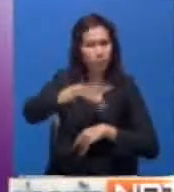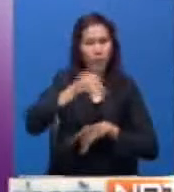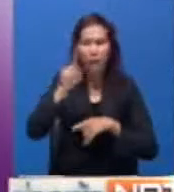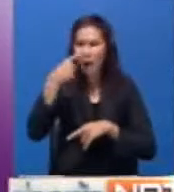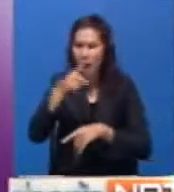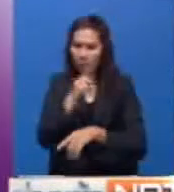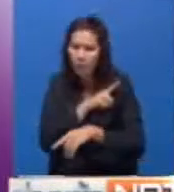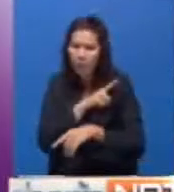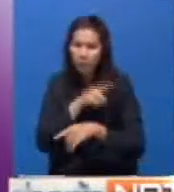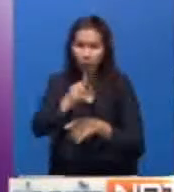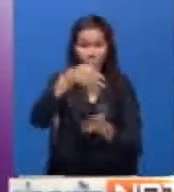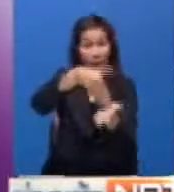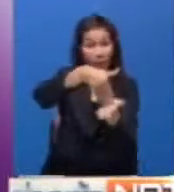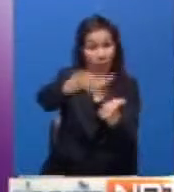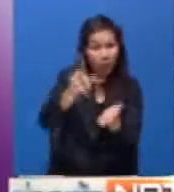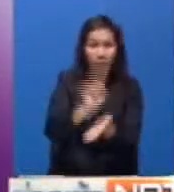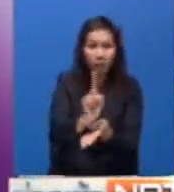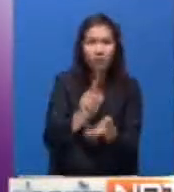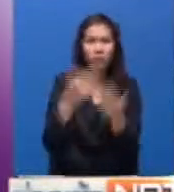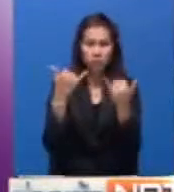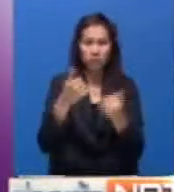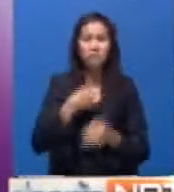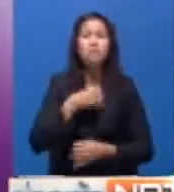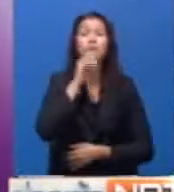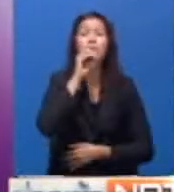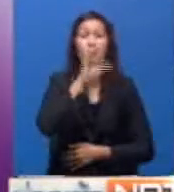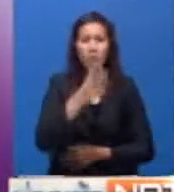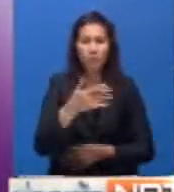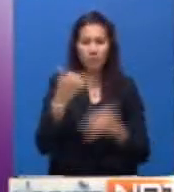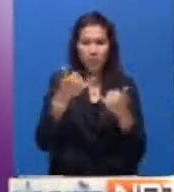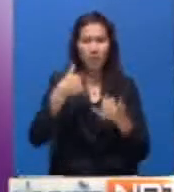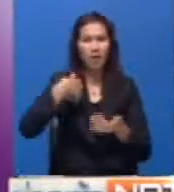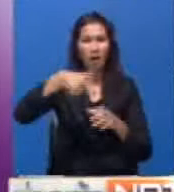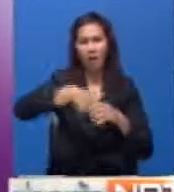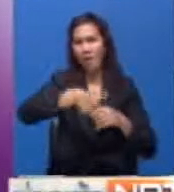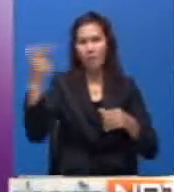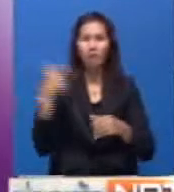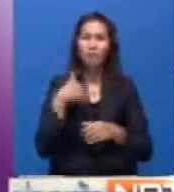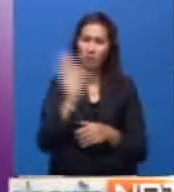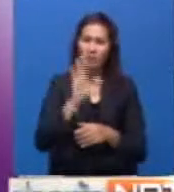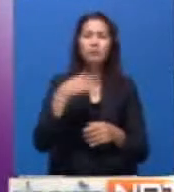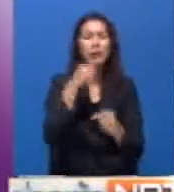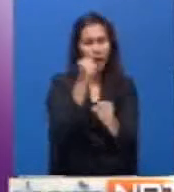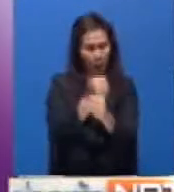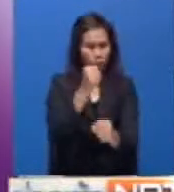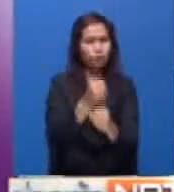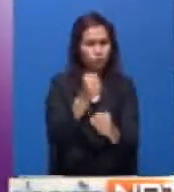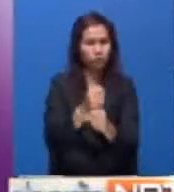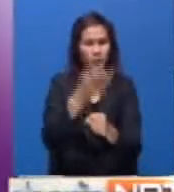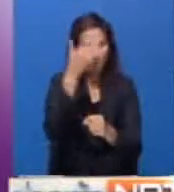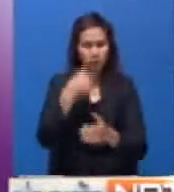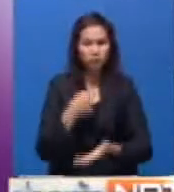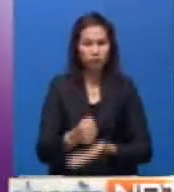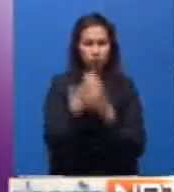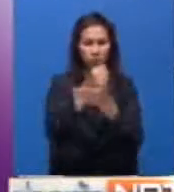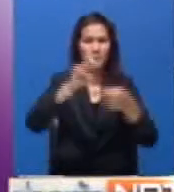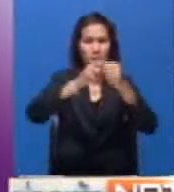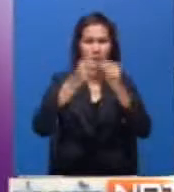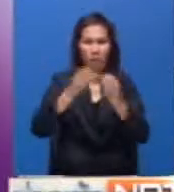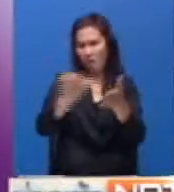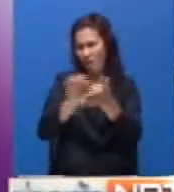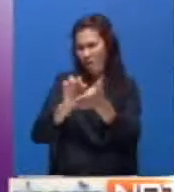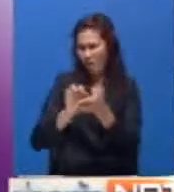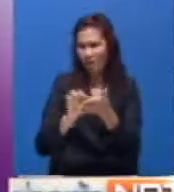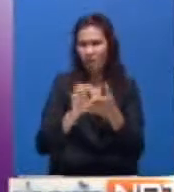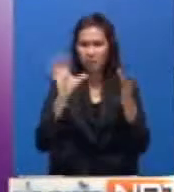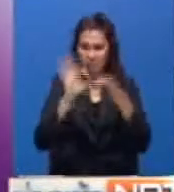จะต้องลาออกจากตำแหน่งไหมตอนนี้ท่านออกมายืนยันนะคะว่าไม่ลาออกจากตำแหน่งแต่จะทำงานต่อไปเพื่อแก้ไขปัญหาให้ลุล่วงโดยเฉ